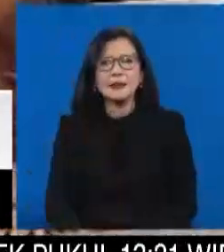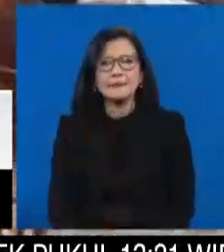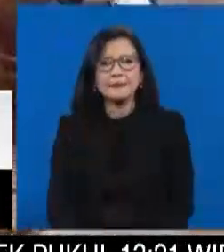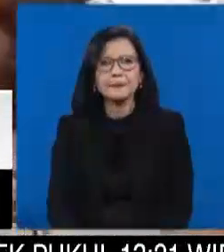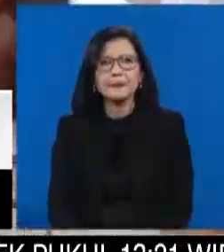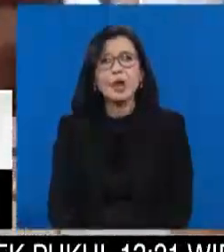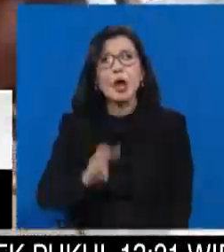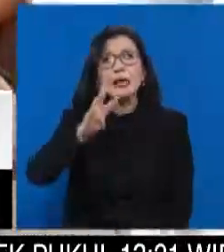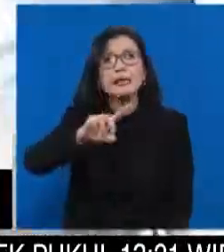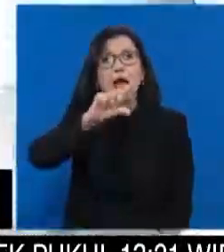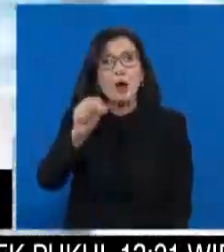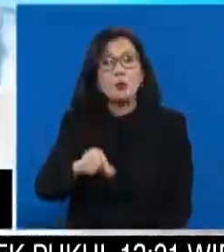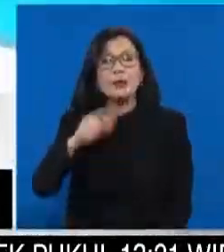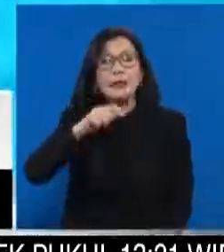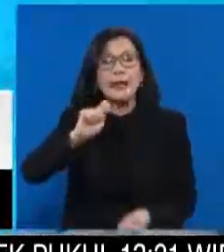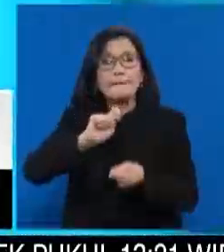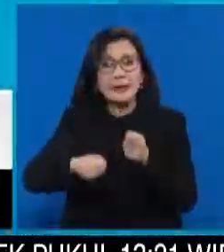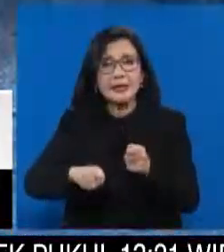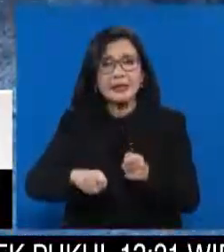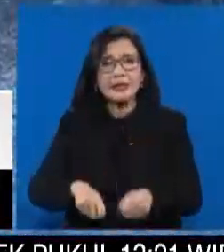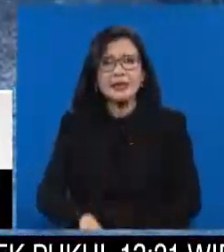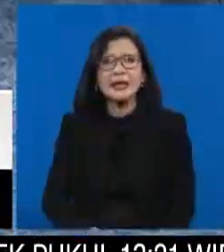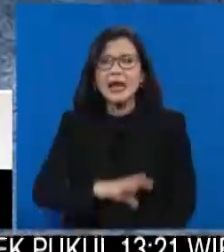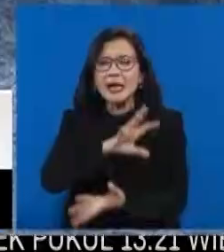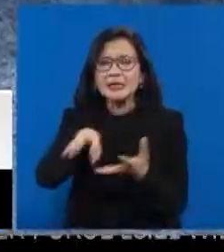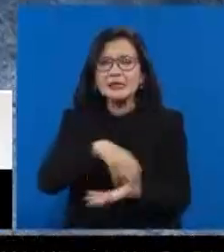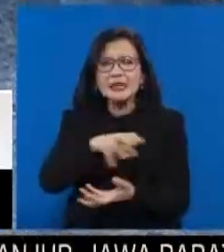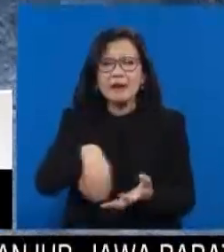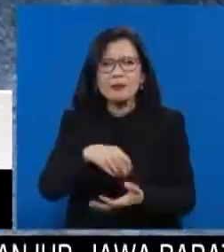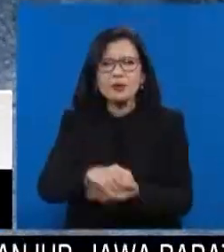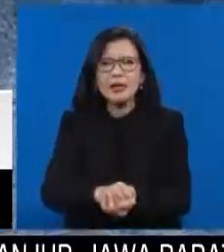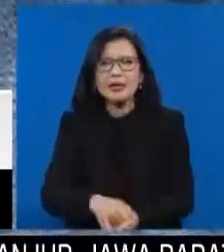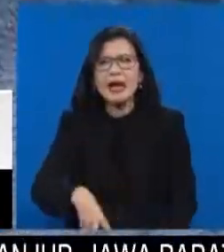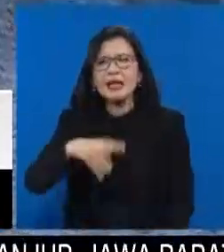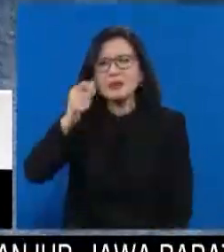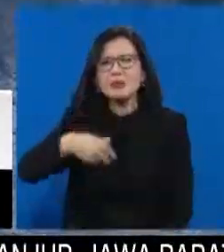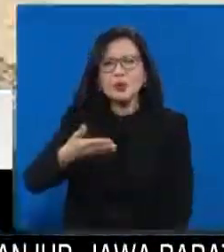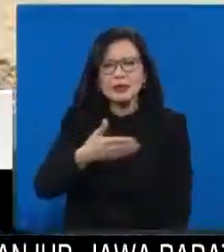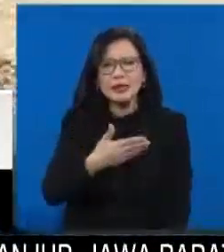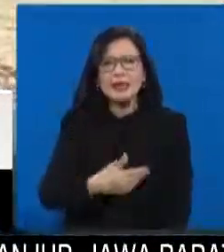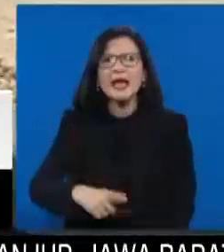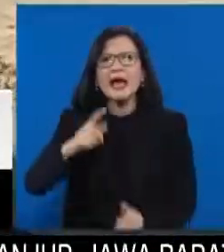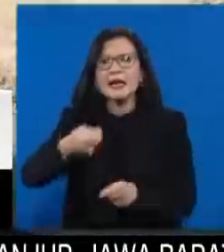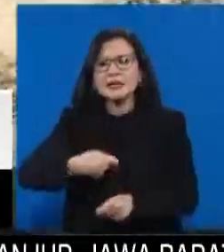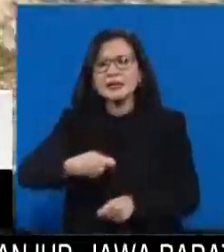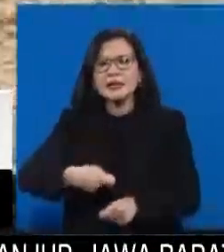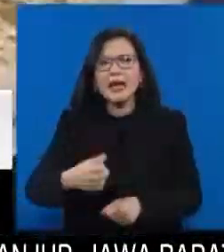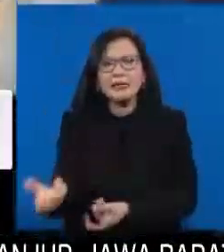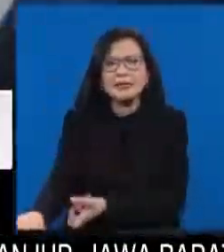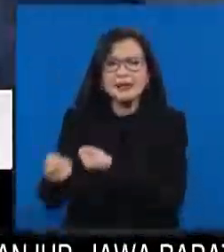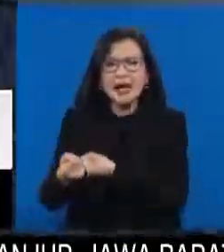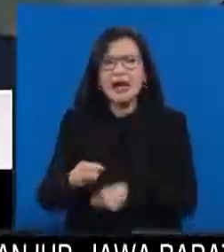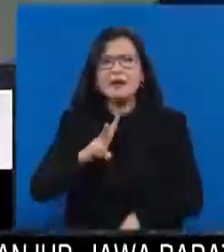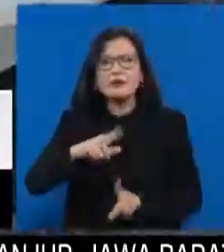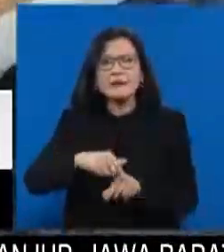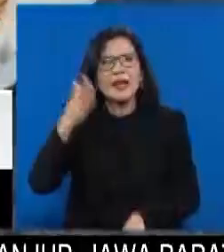Sudah 3 bulan ini mereka memproduksi pelet ikan dari campuran katu, tepung ikan, tapioka, molase, vitamin,